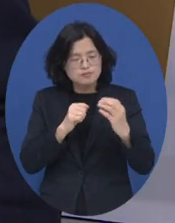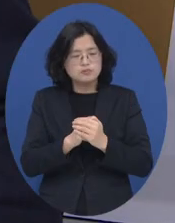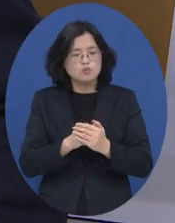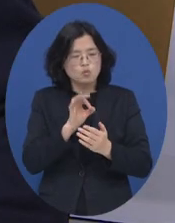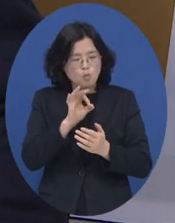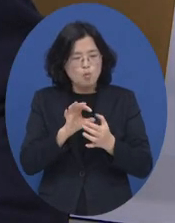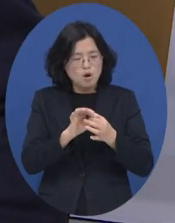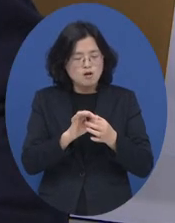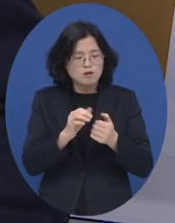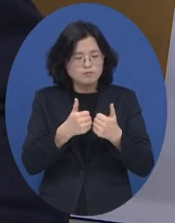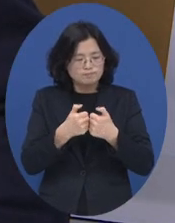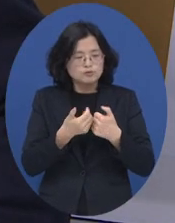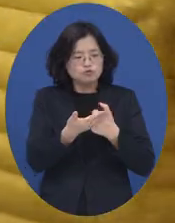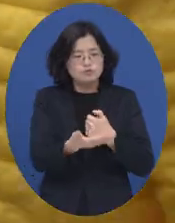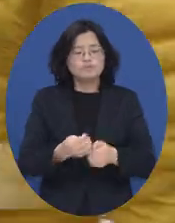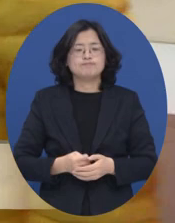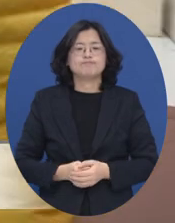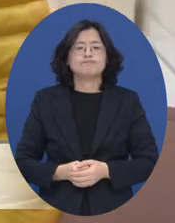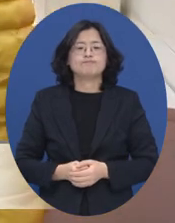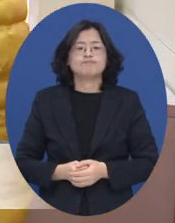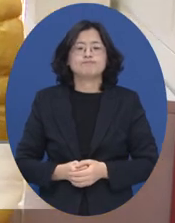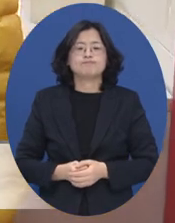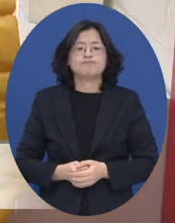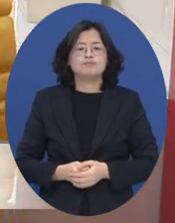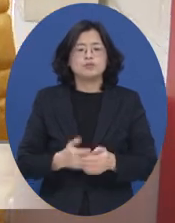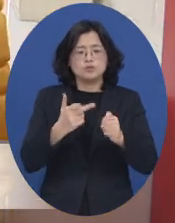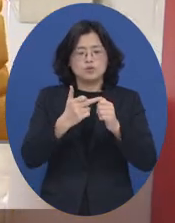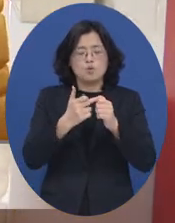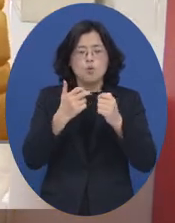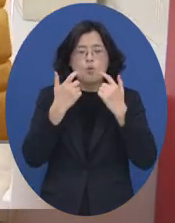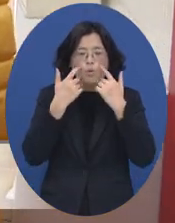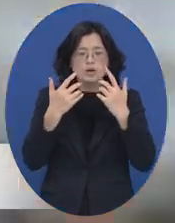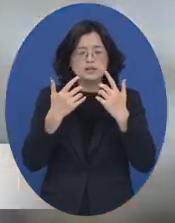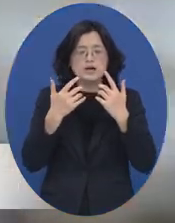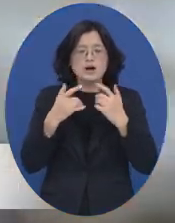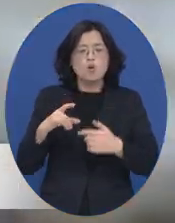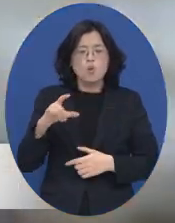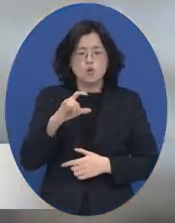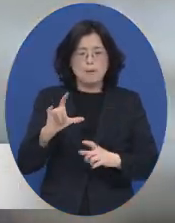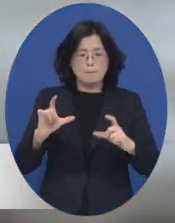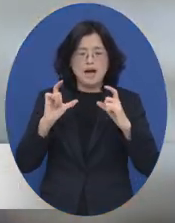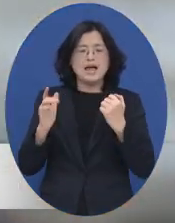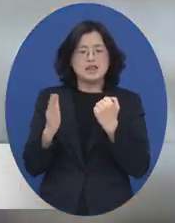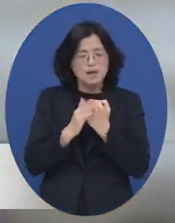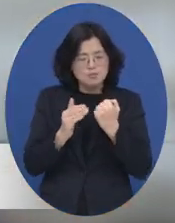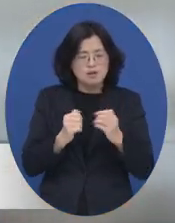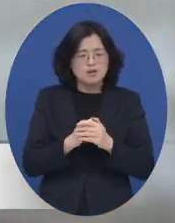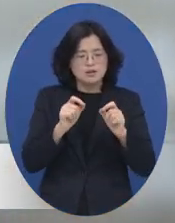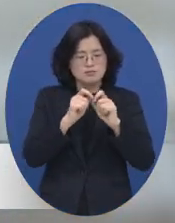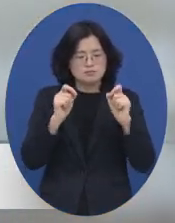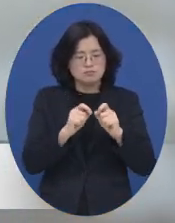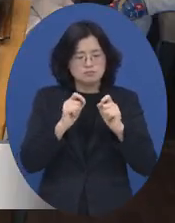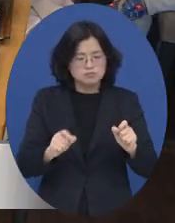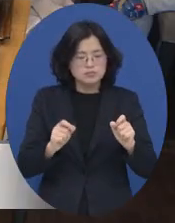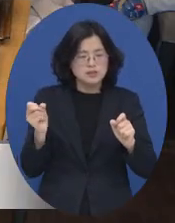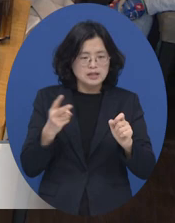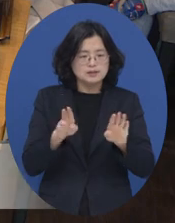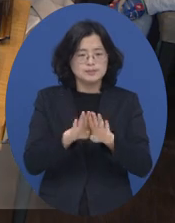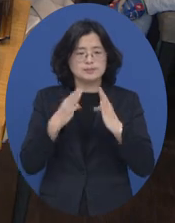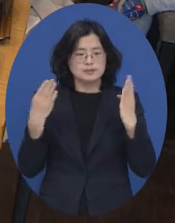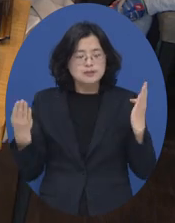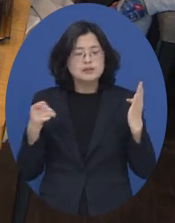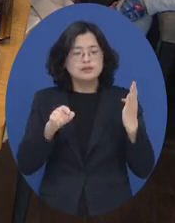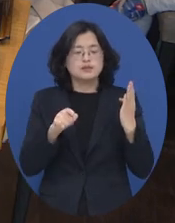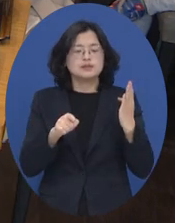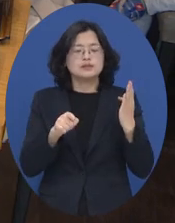자금 지원을 상담했습니다. 또 17번째 확진자가 방문해 임시 휴업했다 재개장한 상가를 찾아